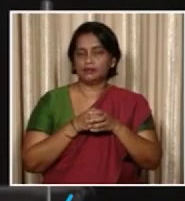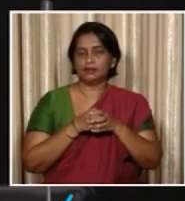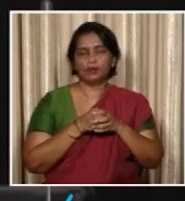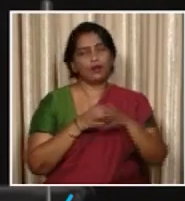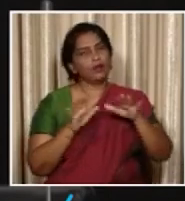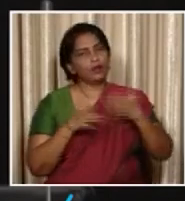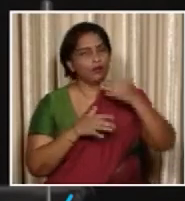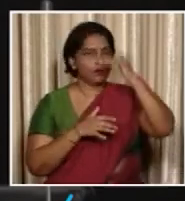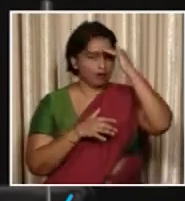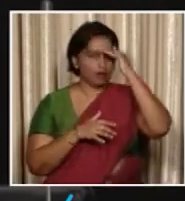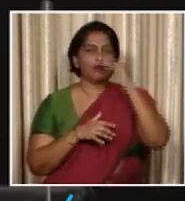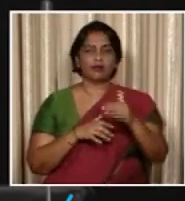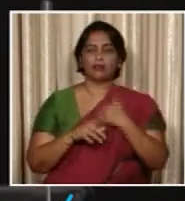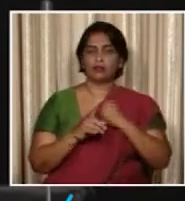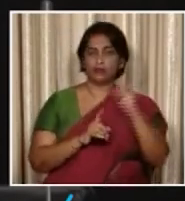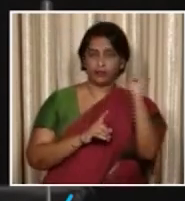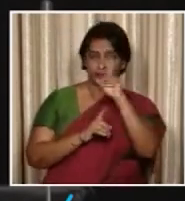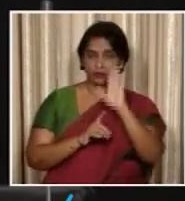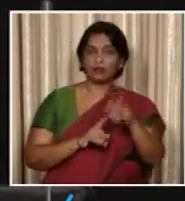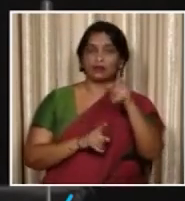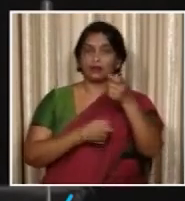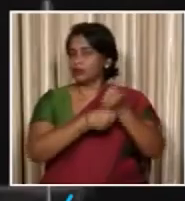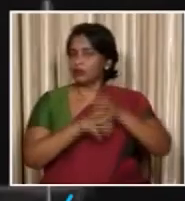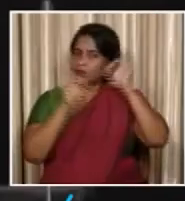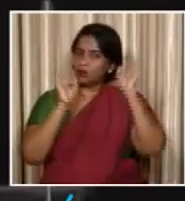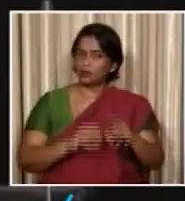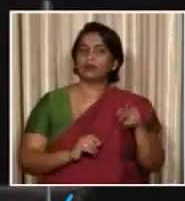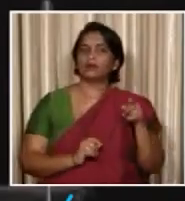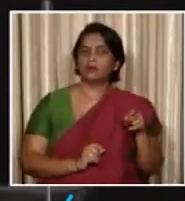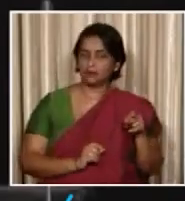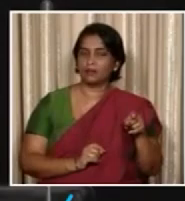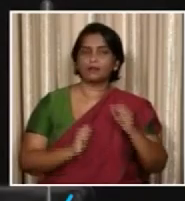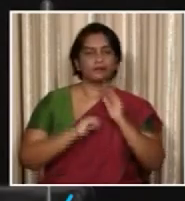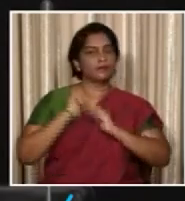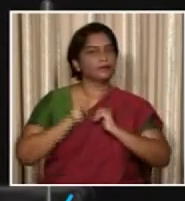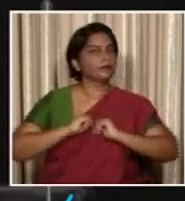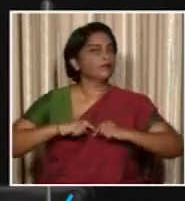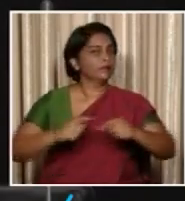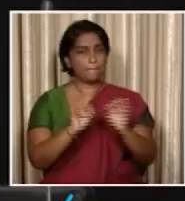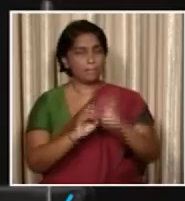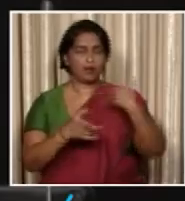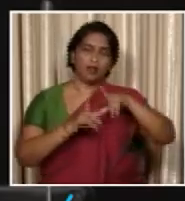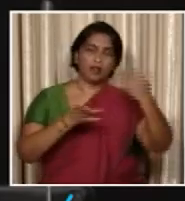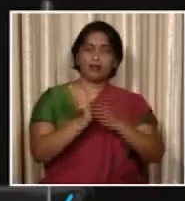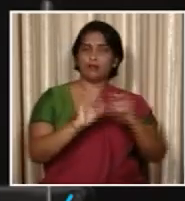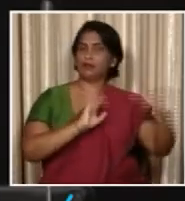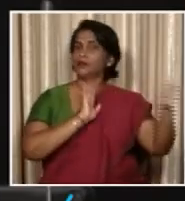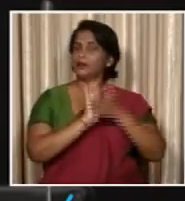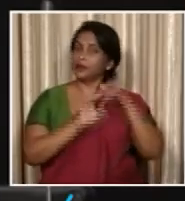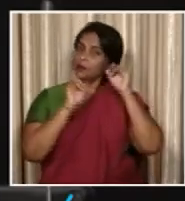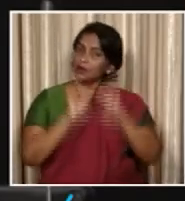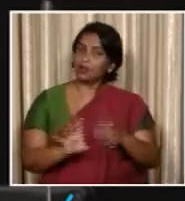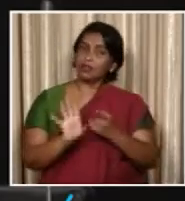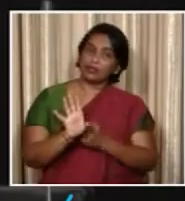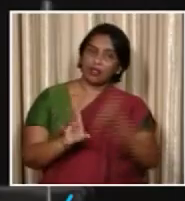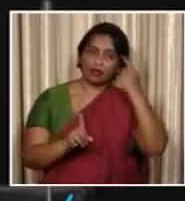හරි නායකයෙක් මේක ඉස්සරහින් ඉන්නවා නම් ඒ නායකයාගේ කකුලෙන් අදින්නේ නැතුව මේ වැඩසටහන ඉස්සරහට ගෙනියන්නට ඕන. මේ විදිහට